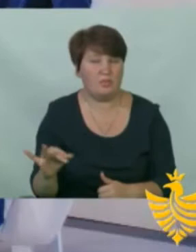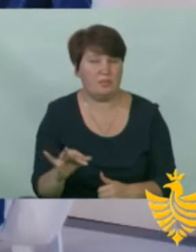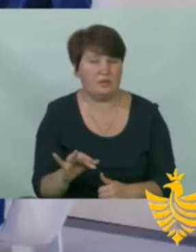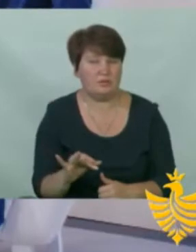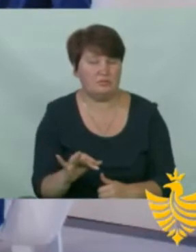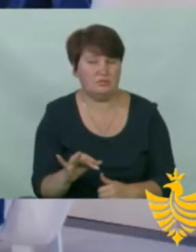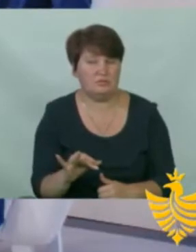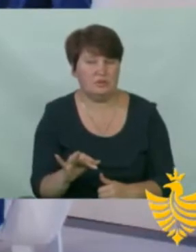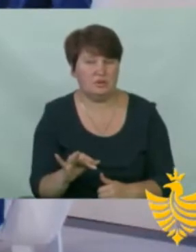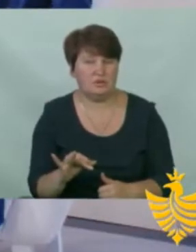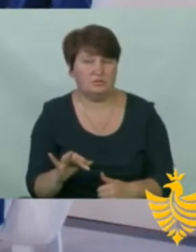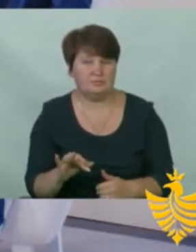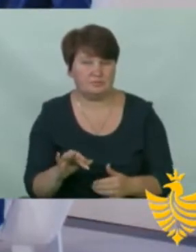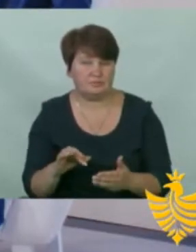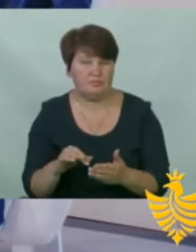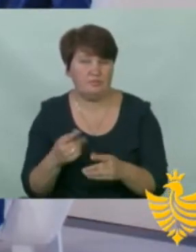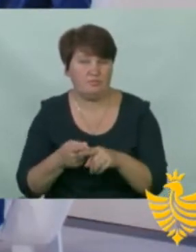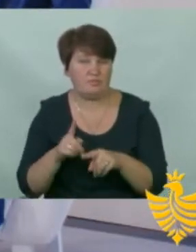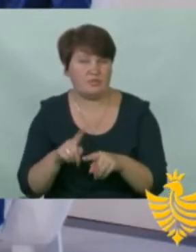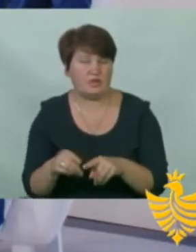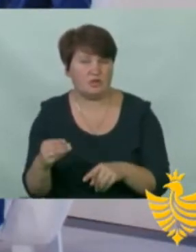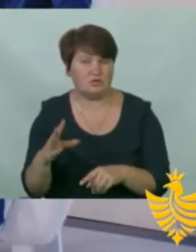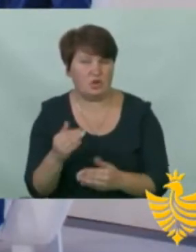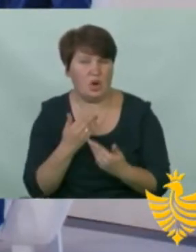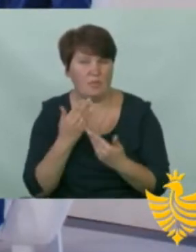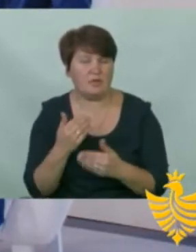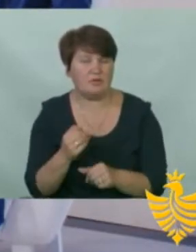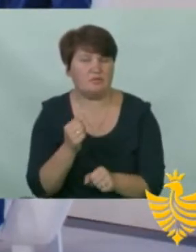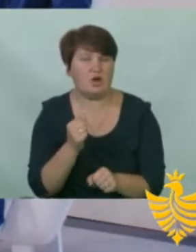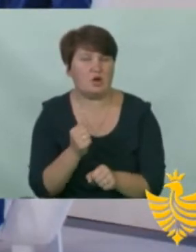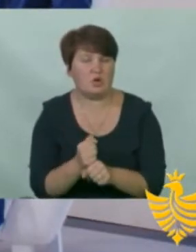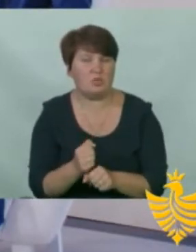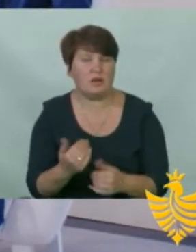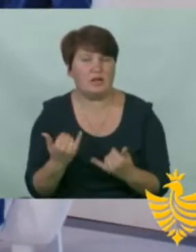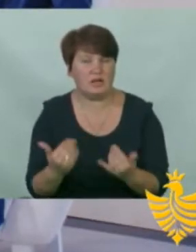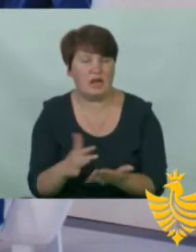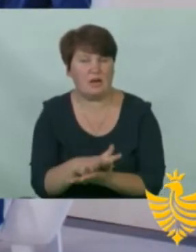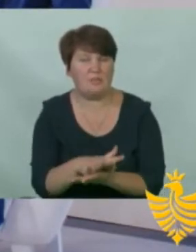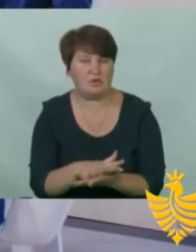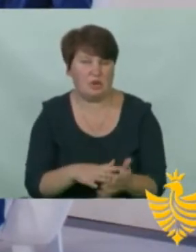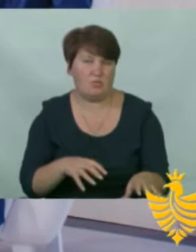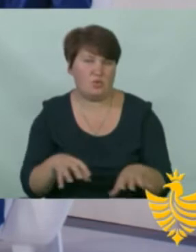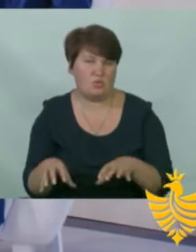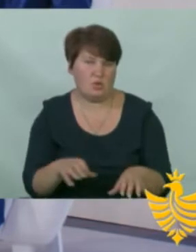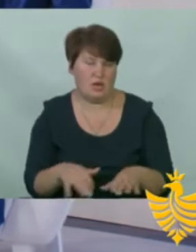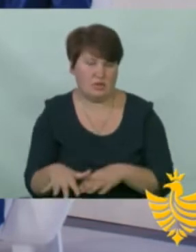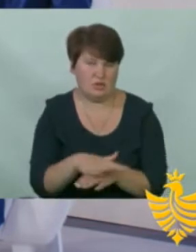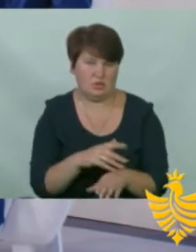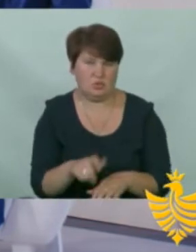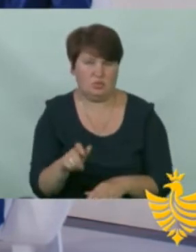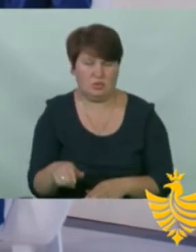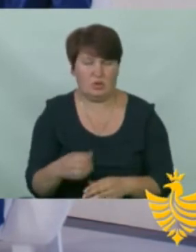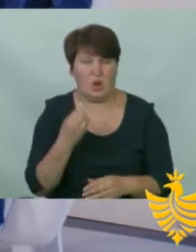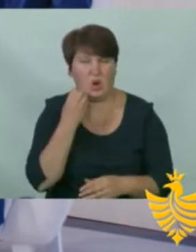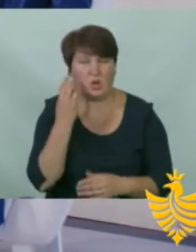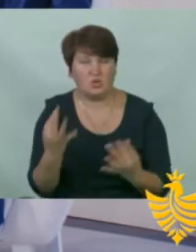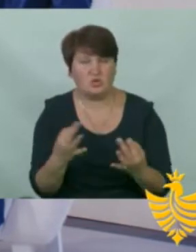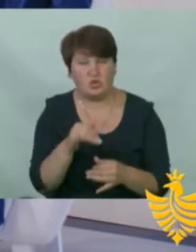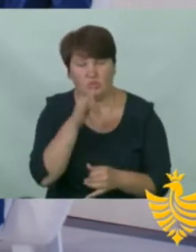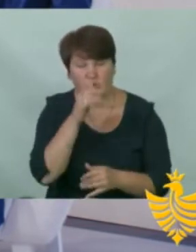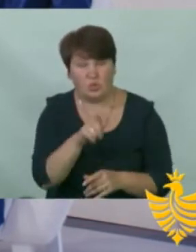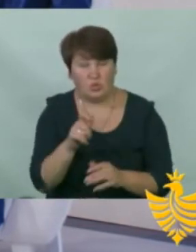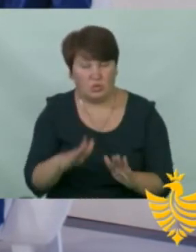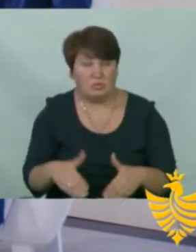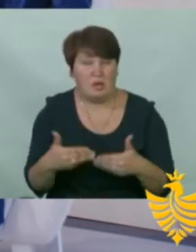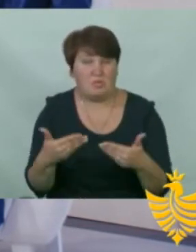А друга частина – це те, що опитування робиться для подальшої маніпуляції суспільством. Коли ти нічого не можеш людям